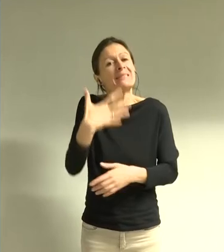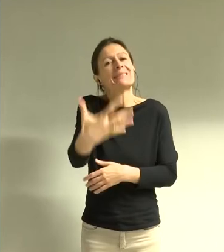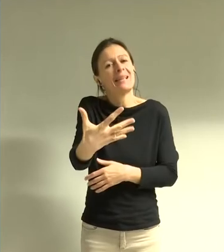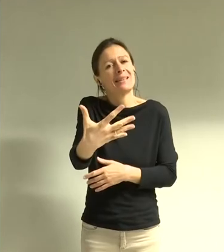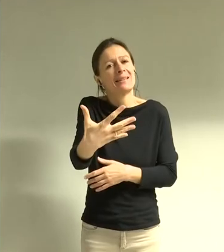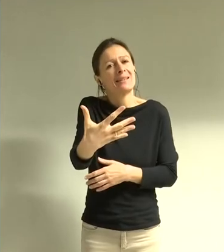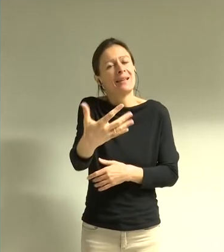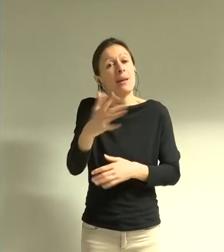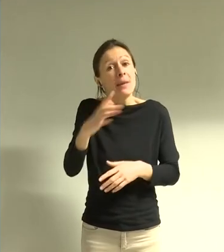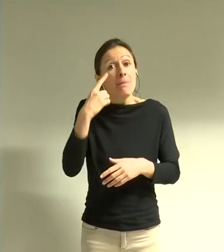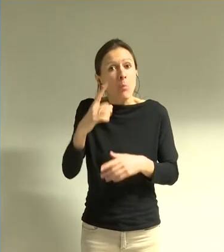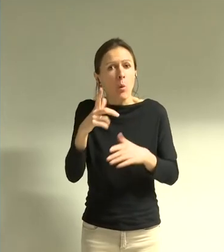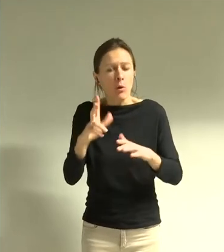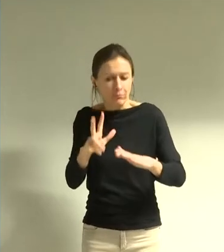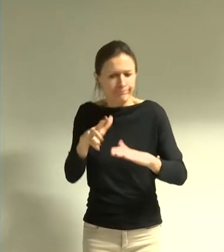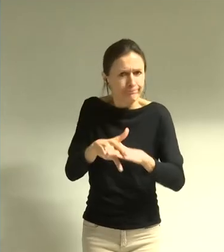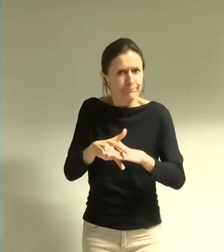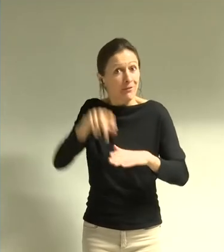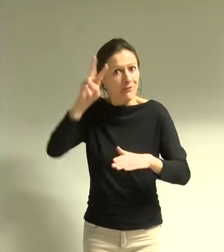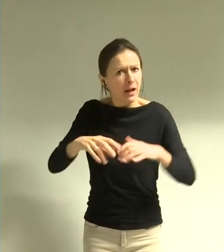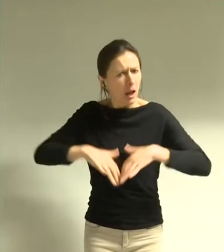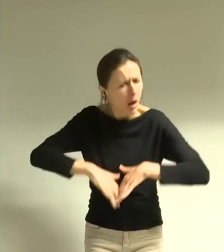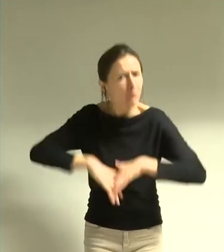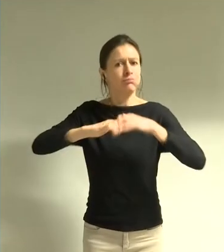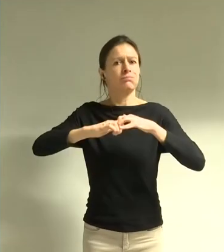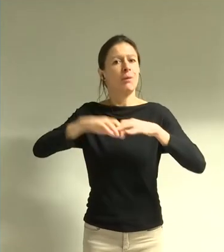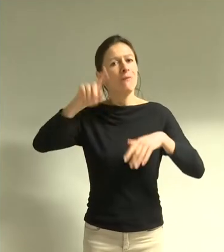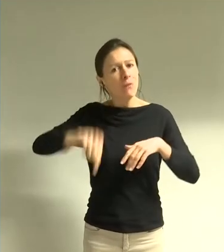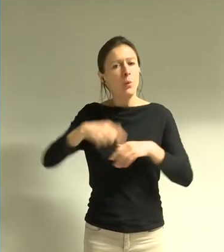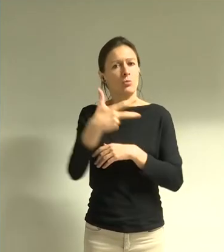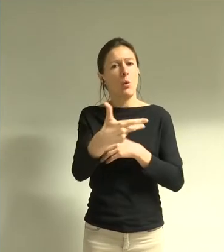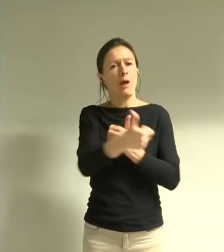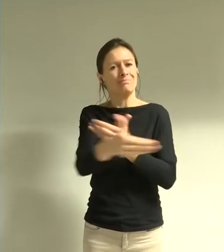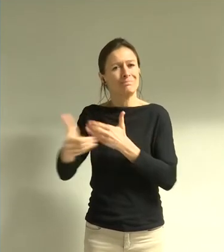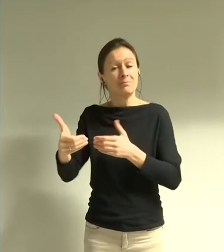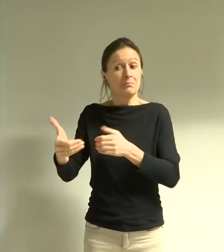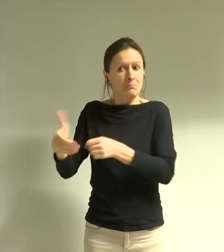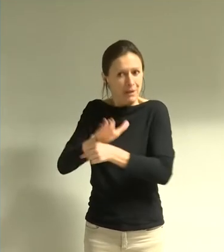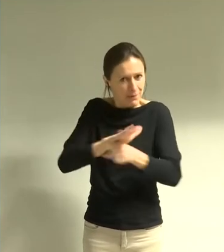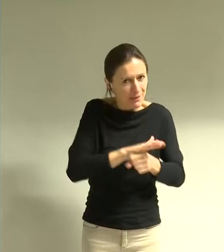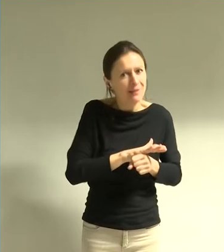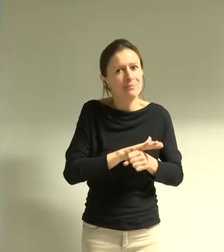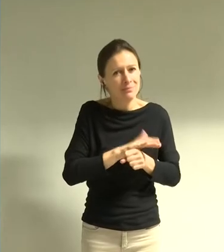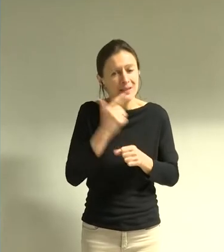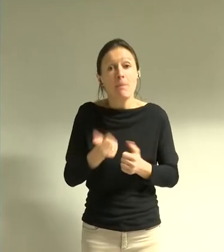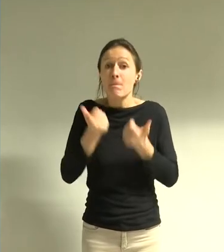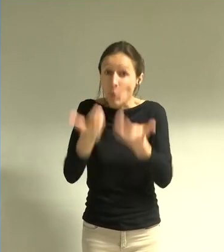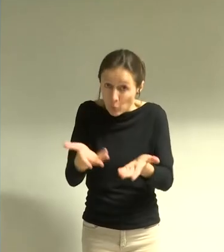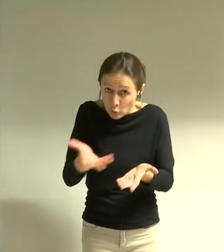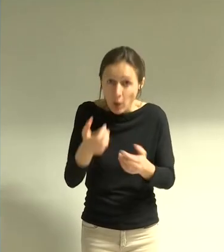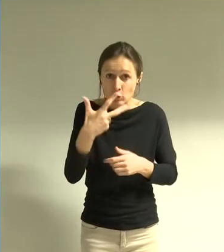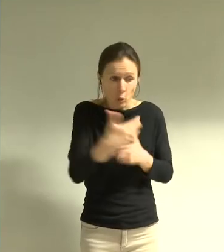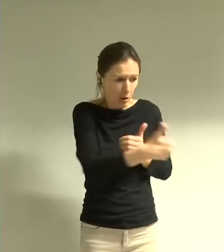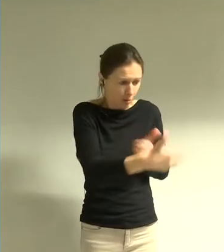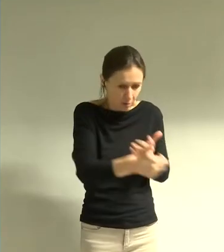pour classique puisse réellement des maris fauconnier qu'il y en ait au moins trois qu'ils soient pourvus donc ce qui vous est proposé c'est que les trois collèges de départ